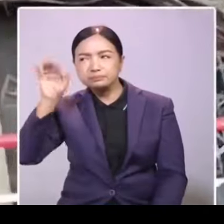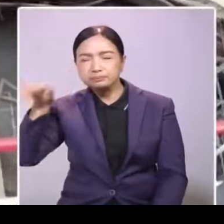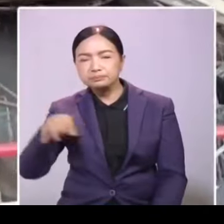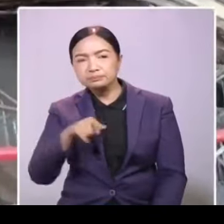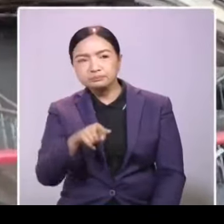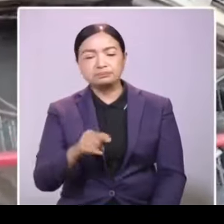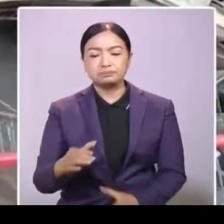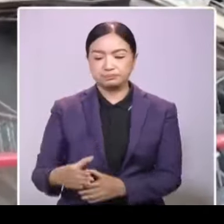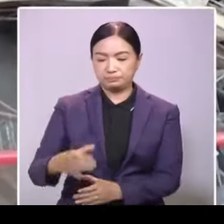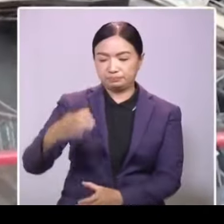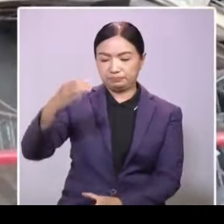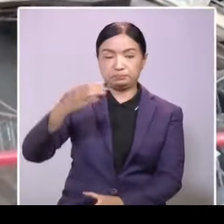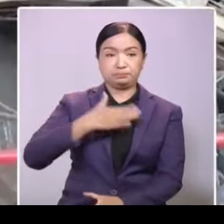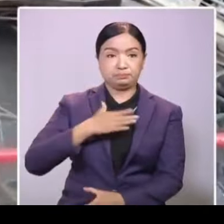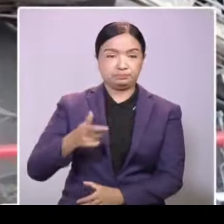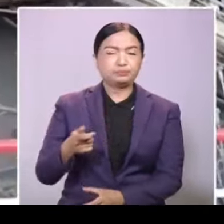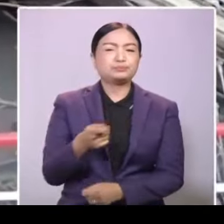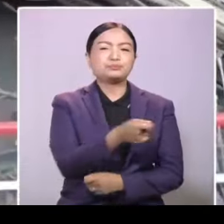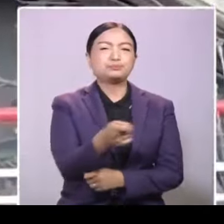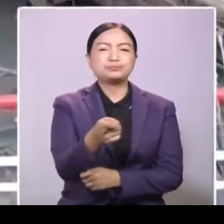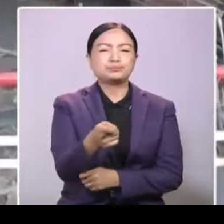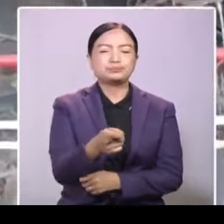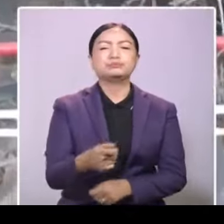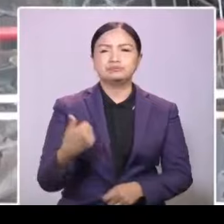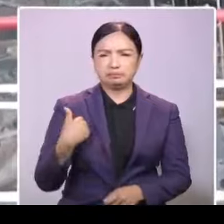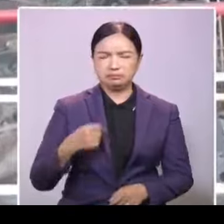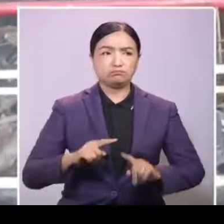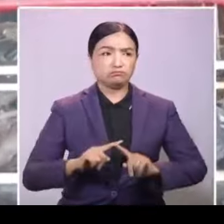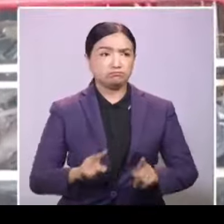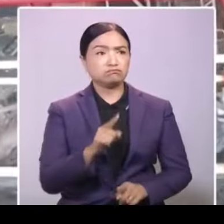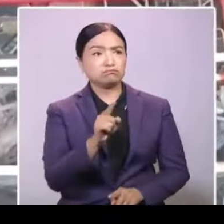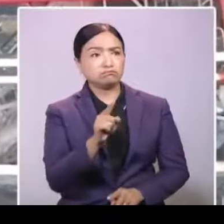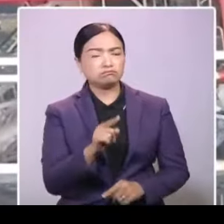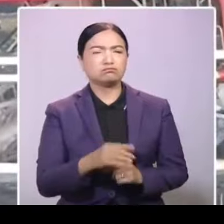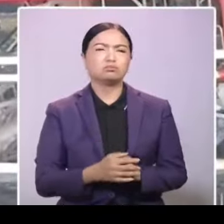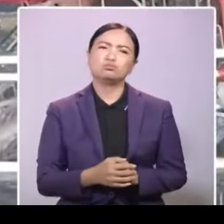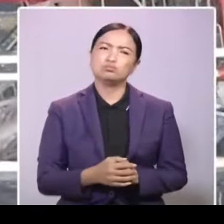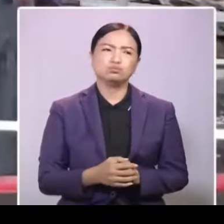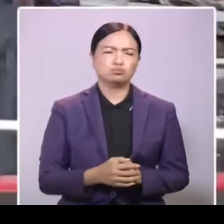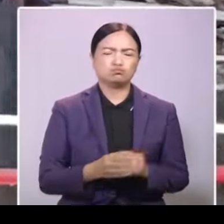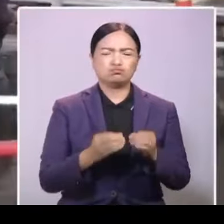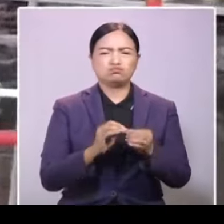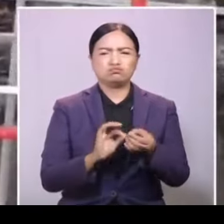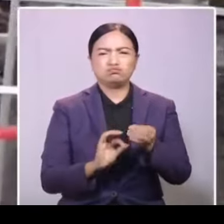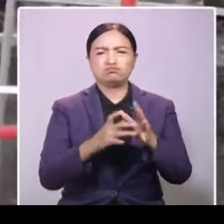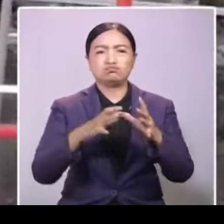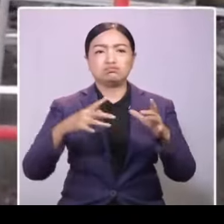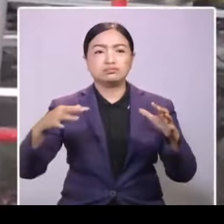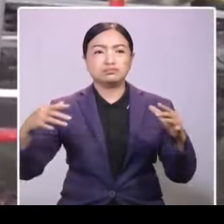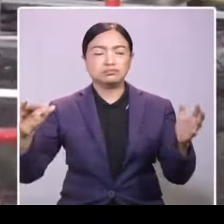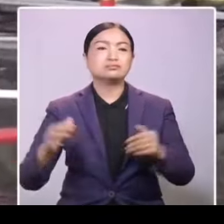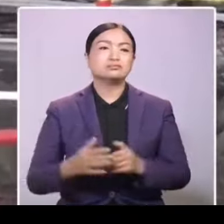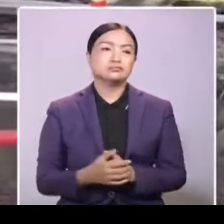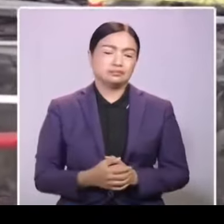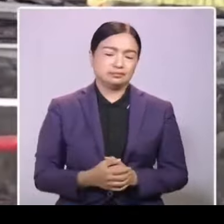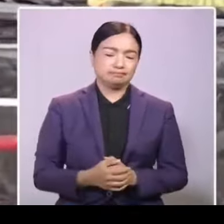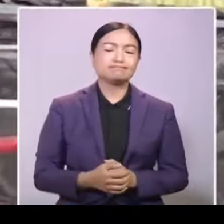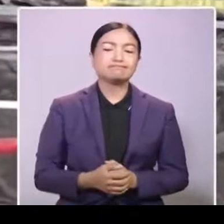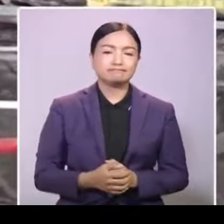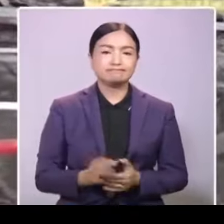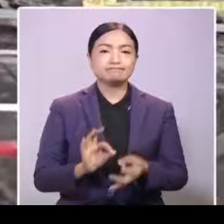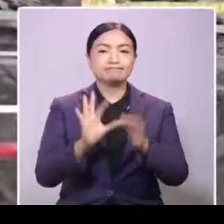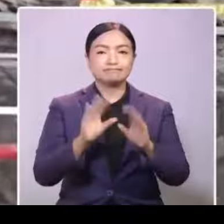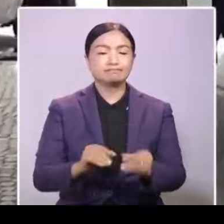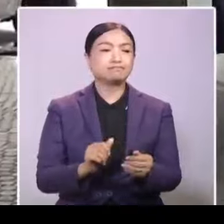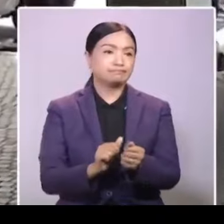ไปหยิบถังดับเพลิงมาช่วยฉีดด้วยแต่ว่าด้วยความที่ดูสิคะเพลิงไหม้มันเป็นวงกว้างมันก็เลยไปฉีดดับไม่ทันนะ